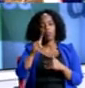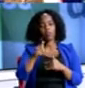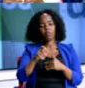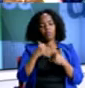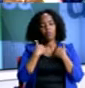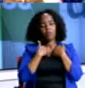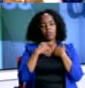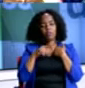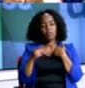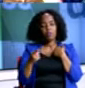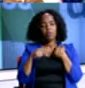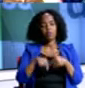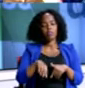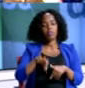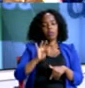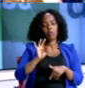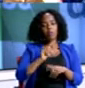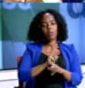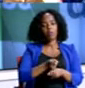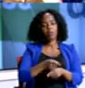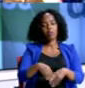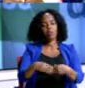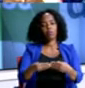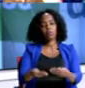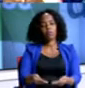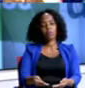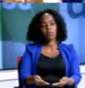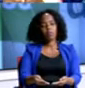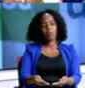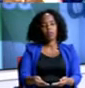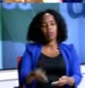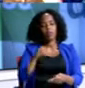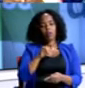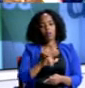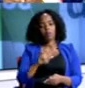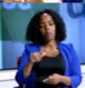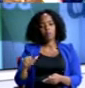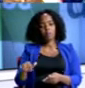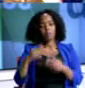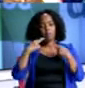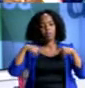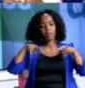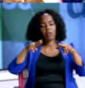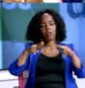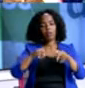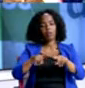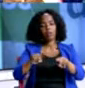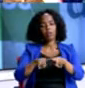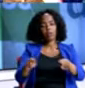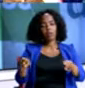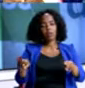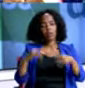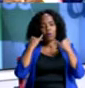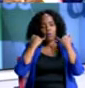qabo asittargamne debi ken mudafechuda kana fakuma akuma ma midalin addadda fi